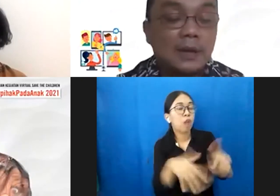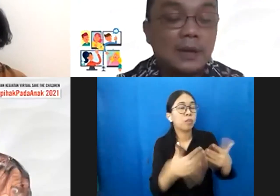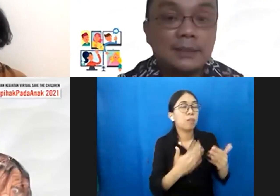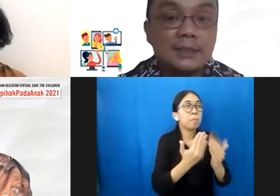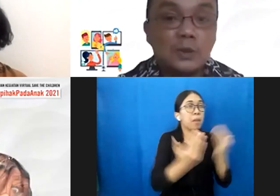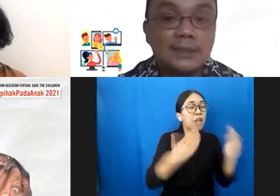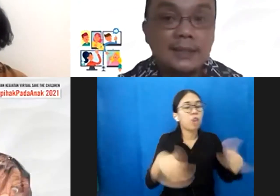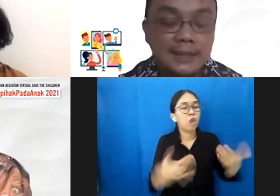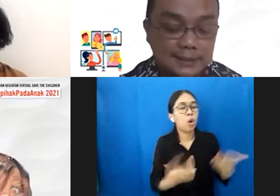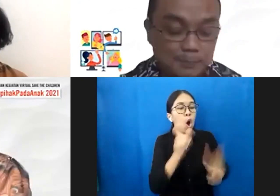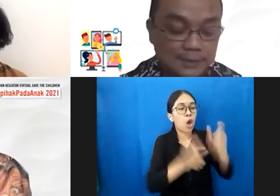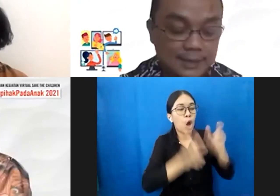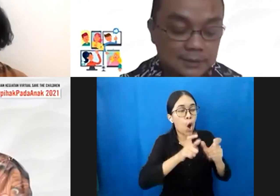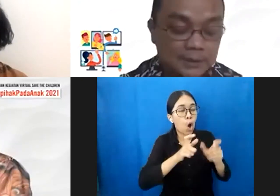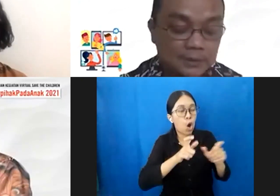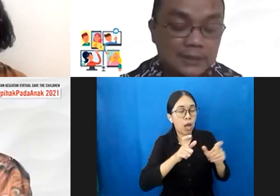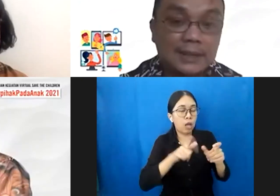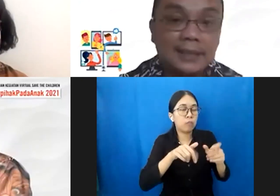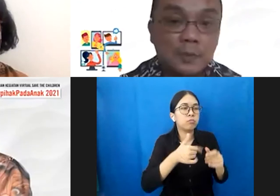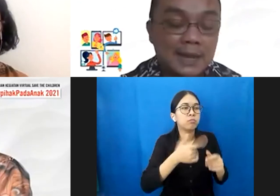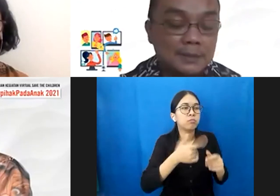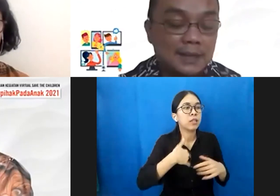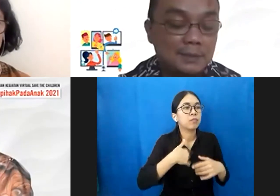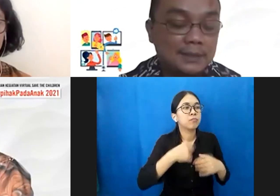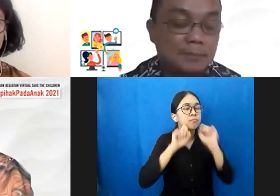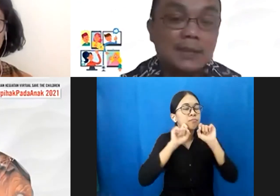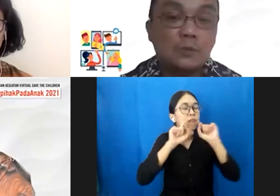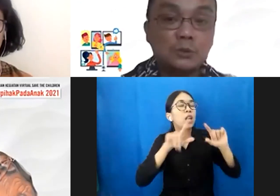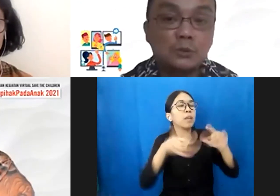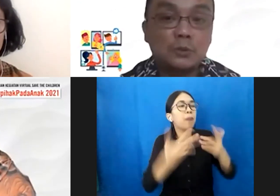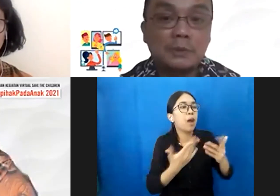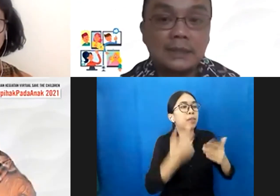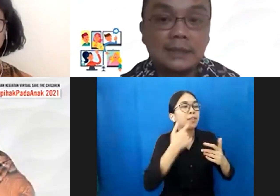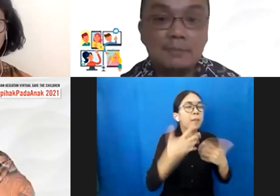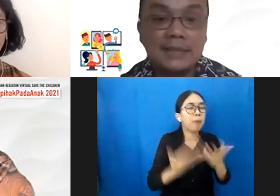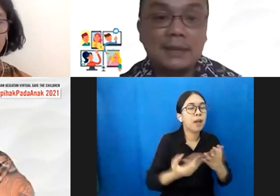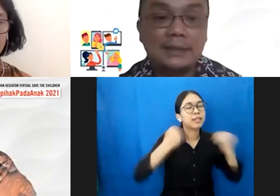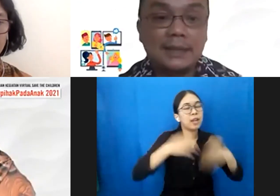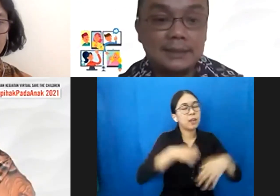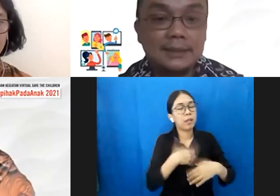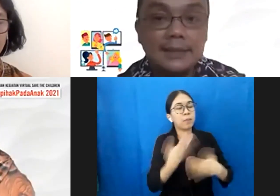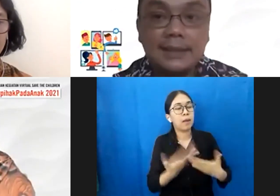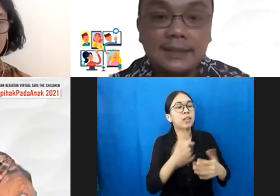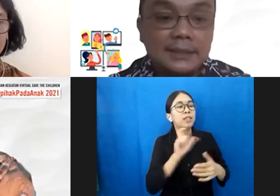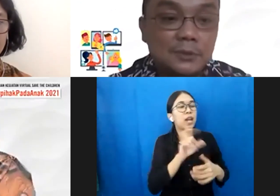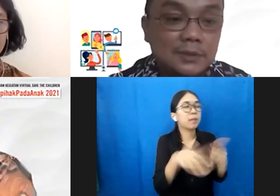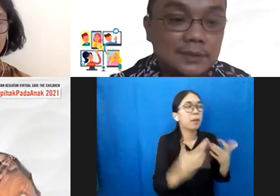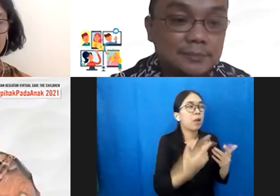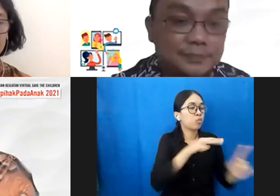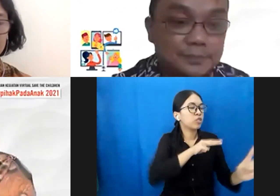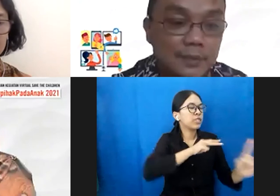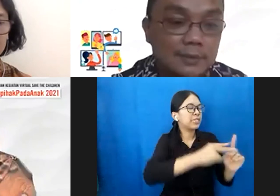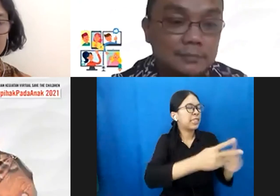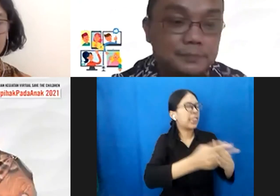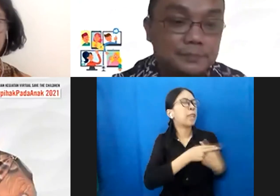lebih awas pada situasi kesehatan mental seperti itu? Kira-kira upaya apa sih yang bisa dapat dilakukan untuk meredam stigma ini? Silakan Ibu.